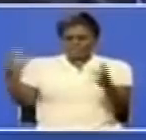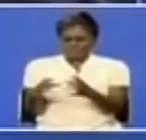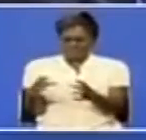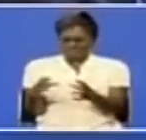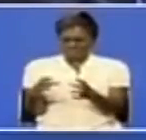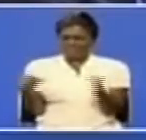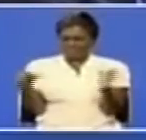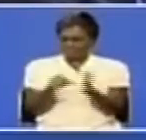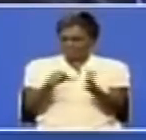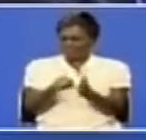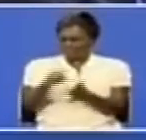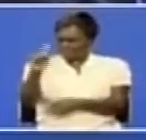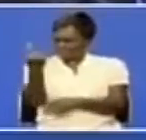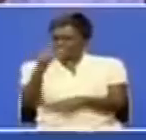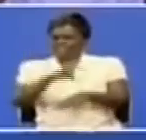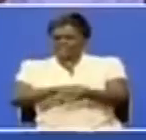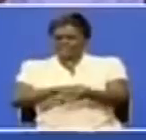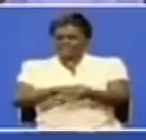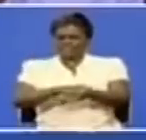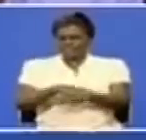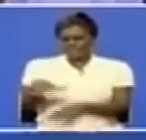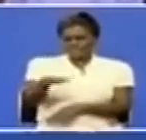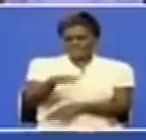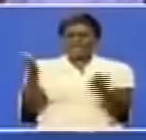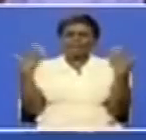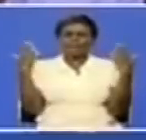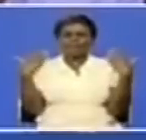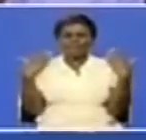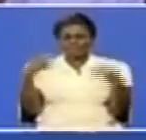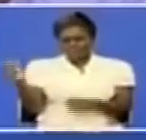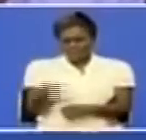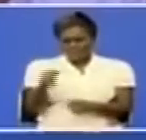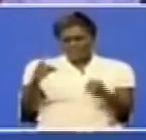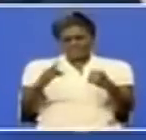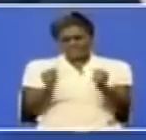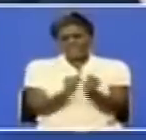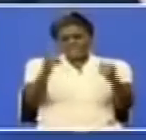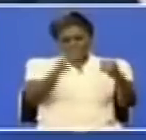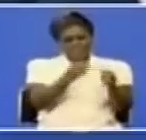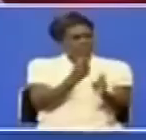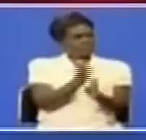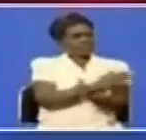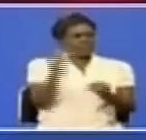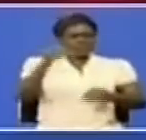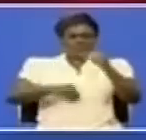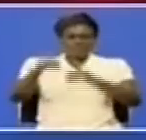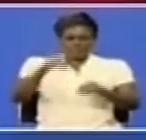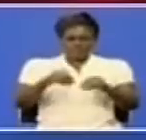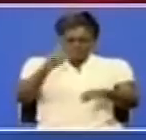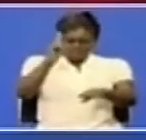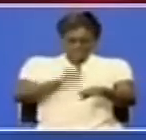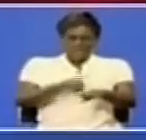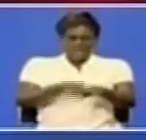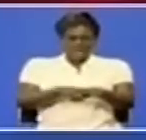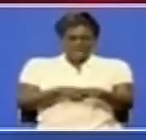just hit its first brick wall in the region, barely 18 months to the country's polls. Wakati